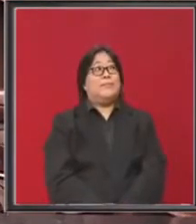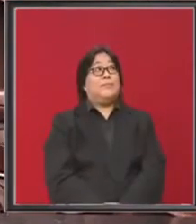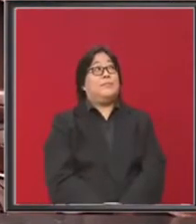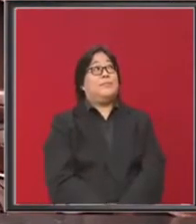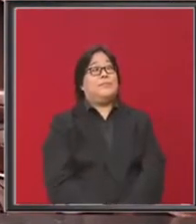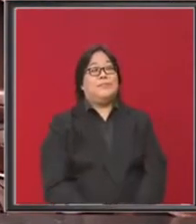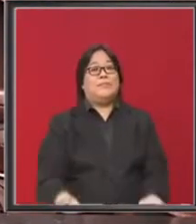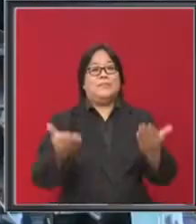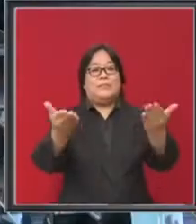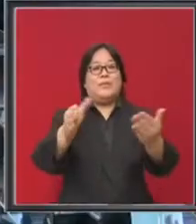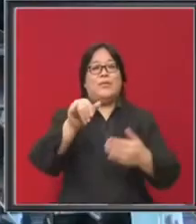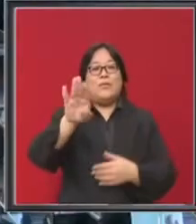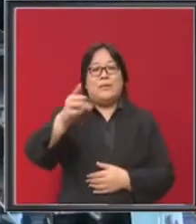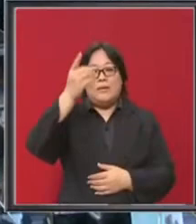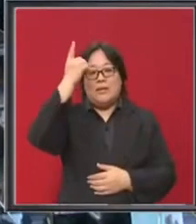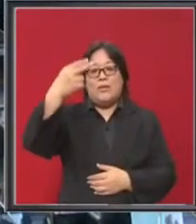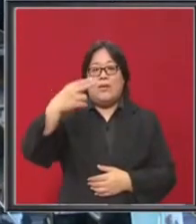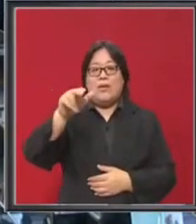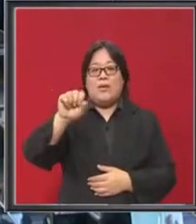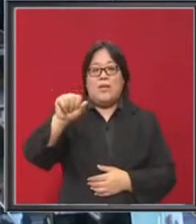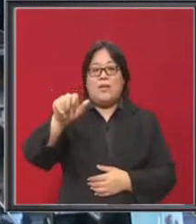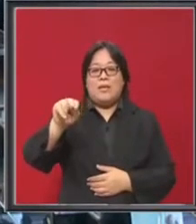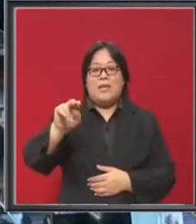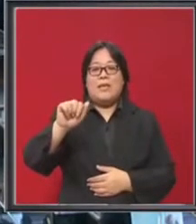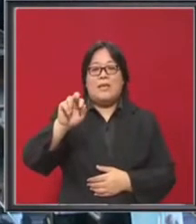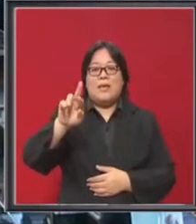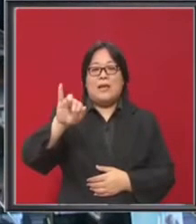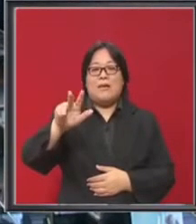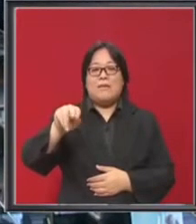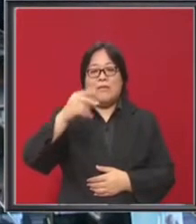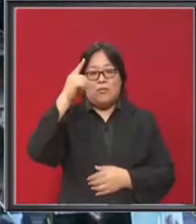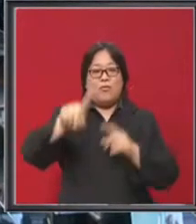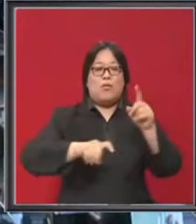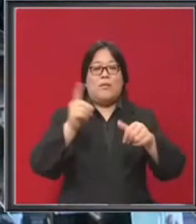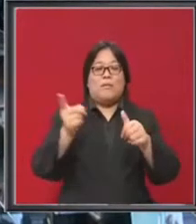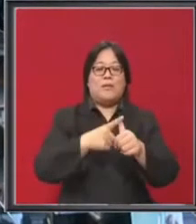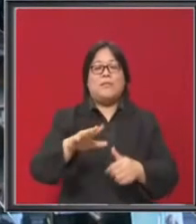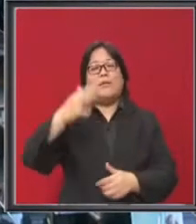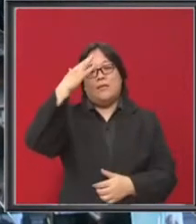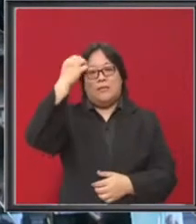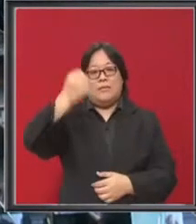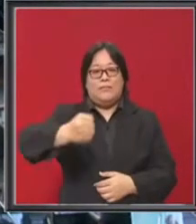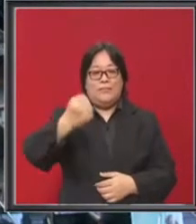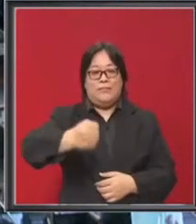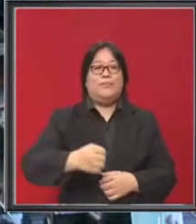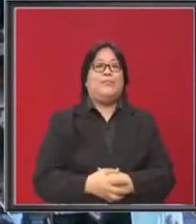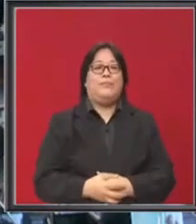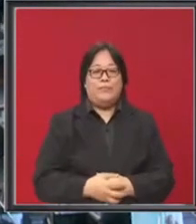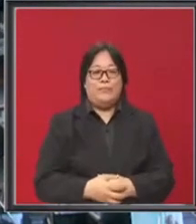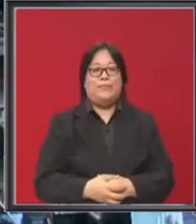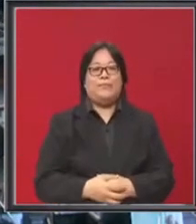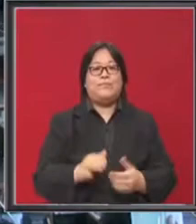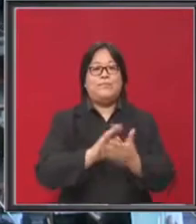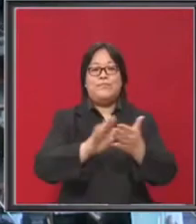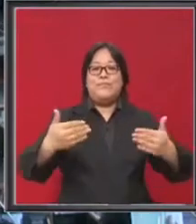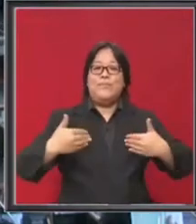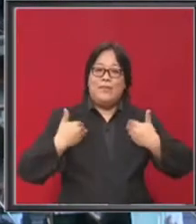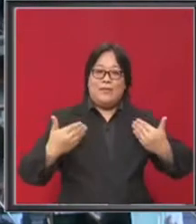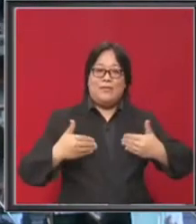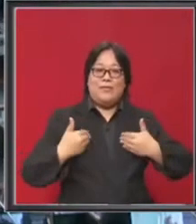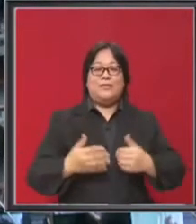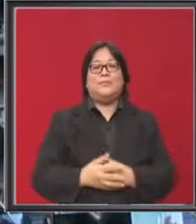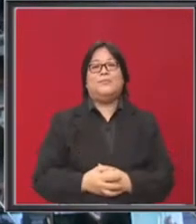sewa bersedekah yang Muhammad Akhsan game Marriage itu seolah pertama salamualaikum warahmatullahi wabarakatuh dan salam